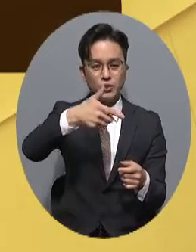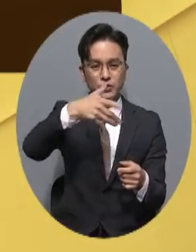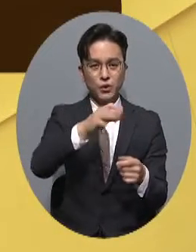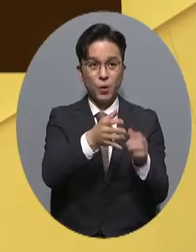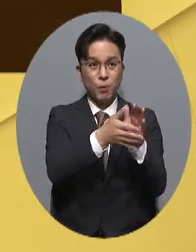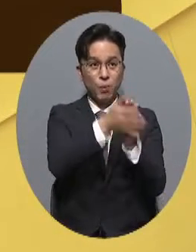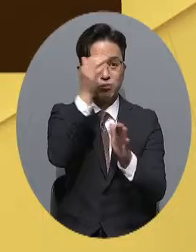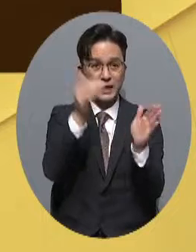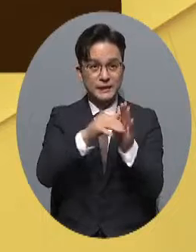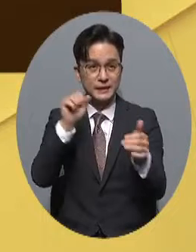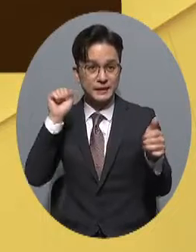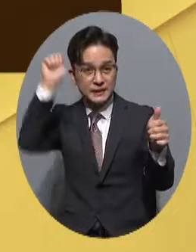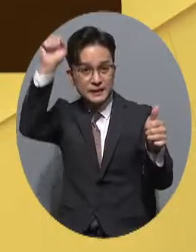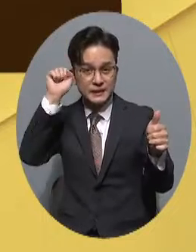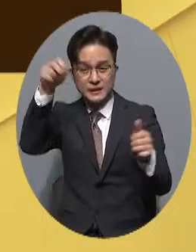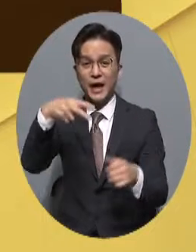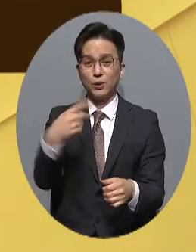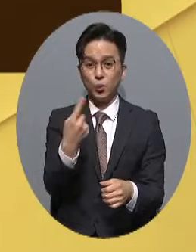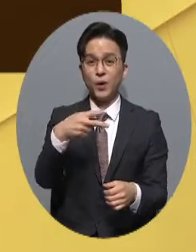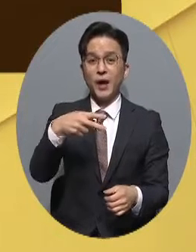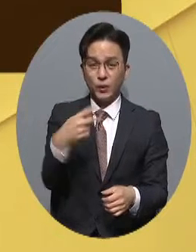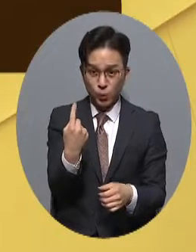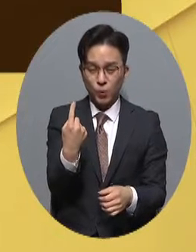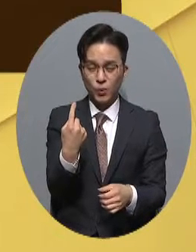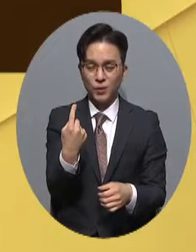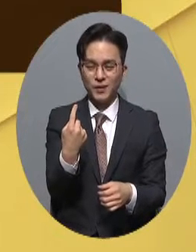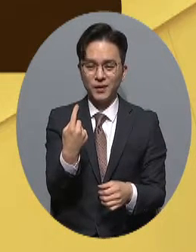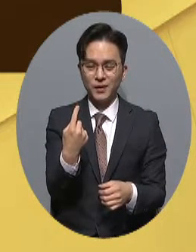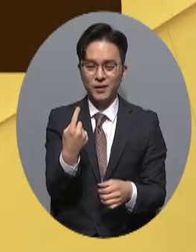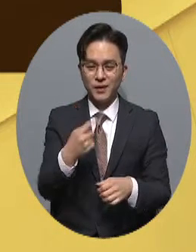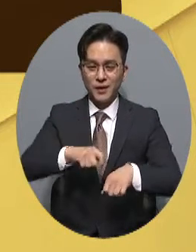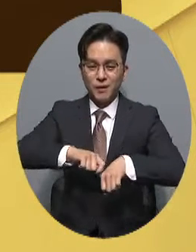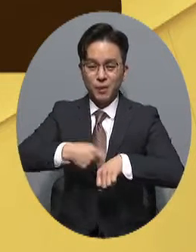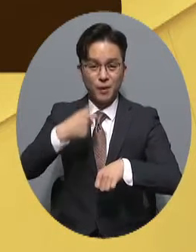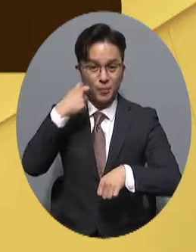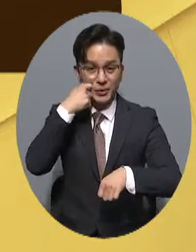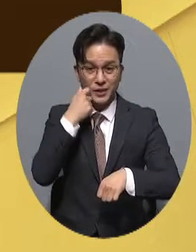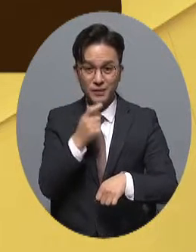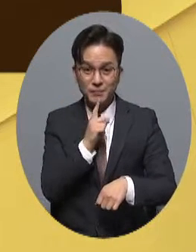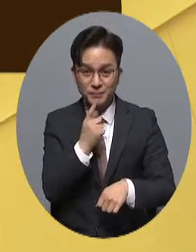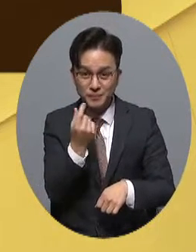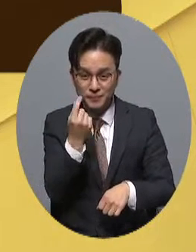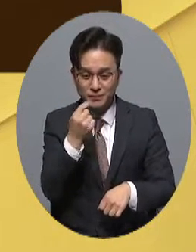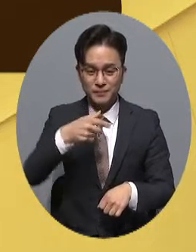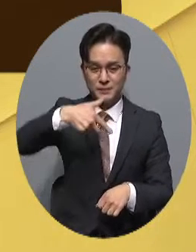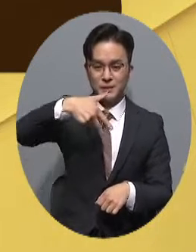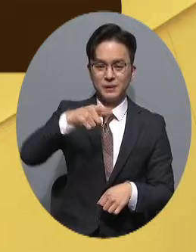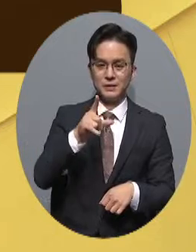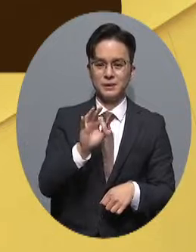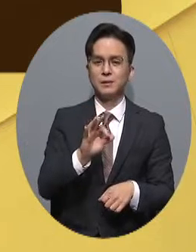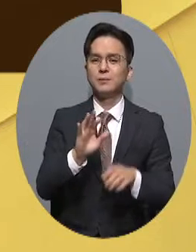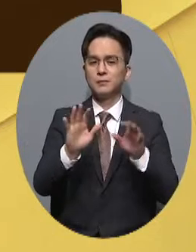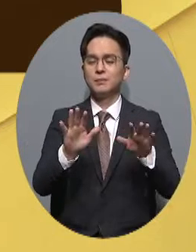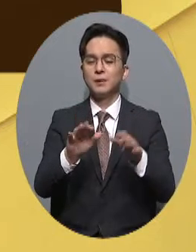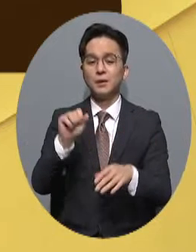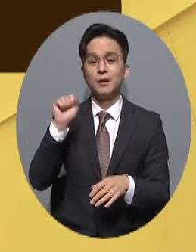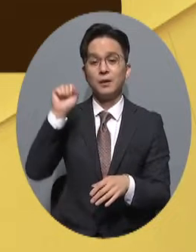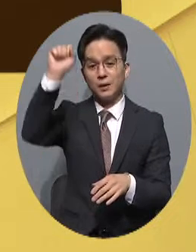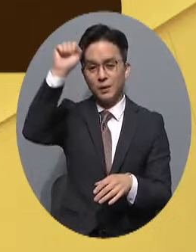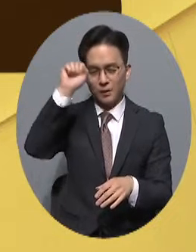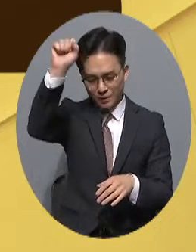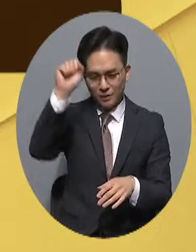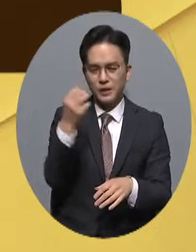다만 그 과정에서 점거를 불법적으로 한다든지 폭력행위를 한다든지 손괴 행위를 하는 것 이 면죄부를 주지